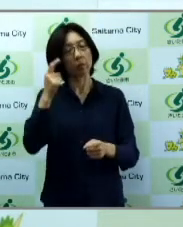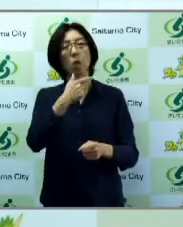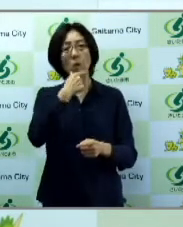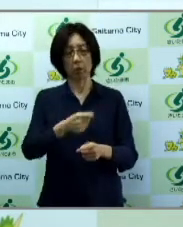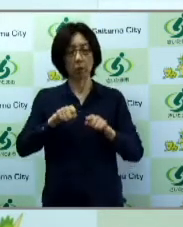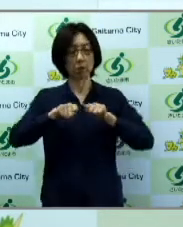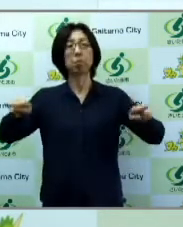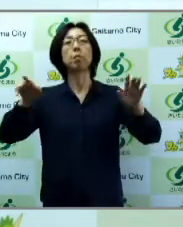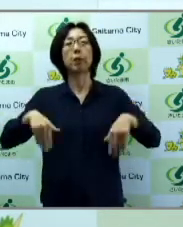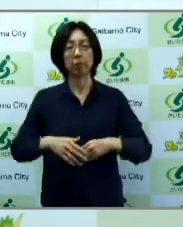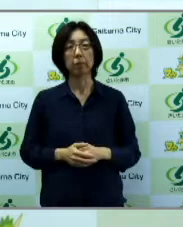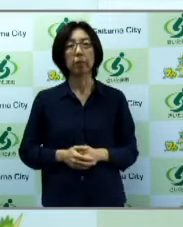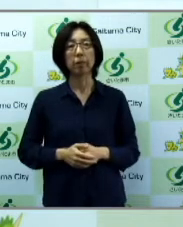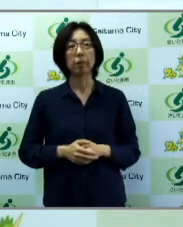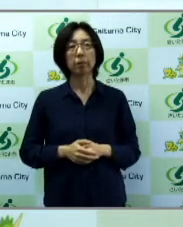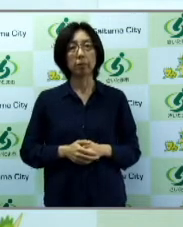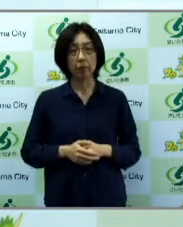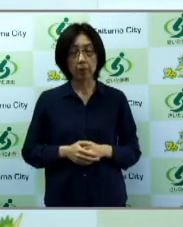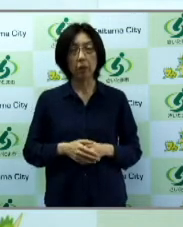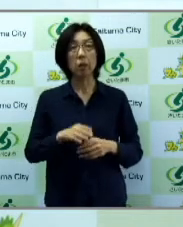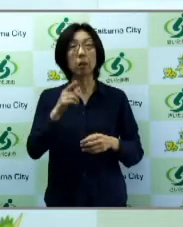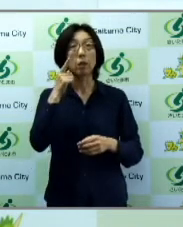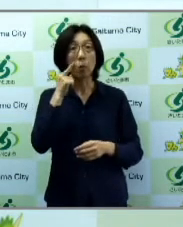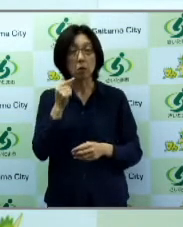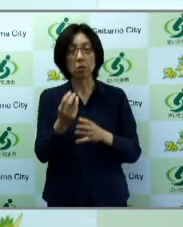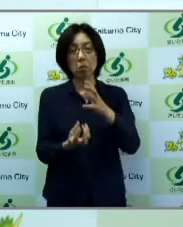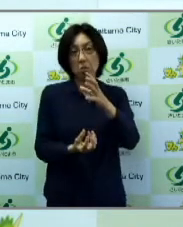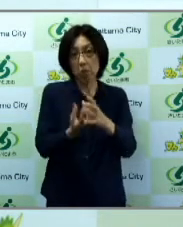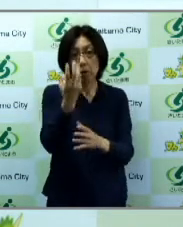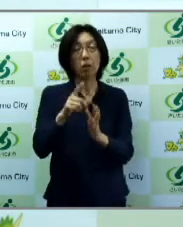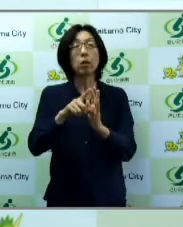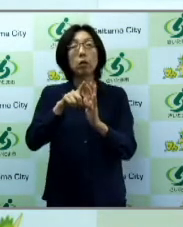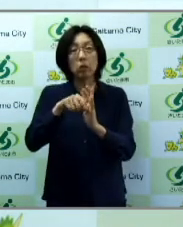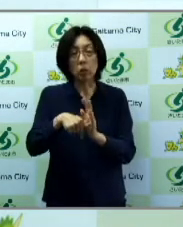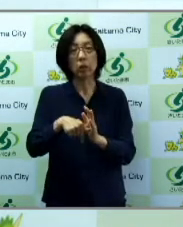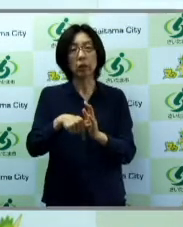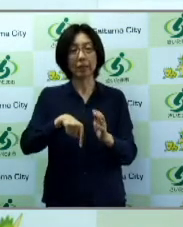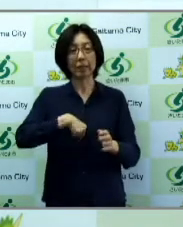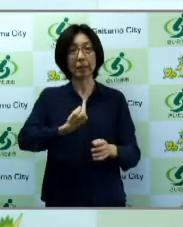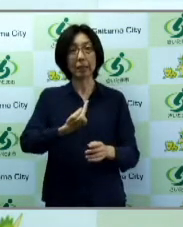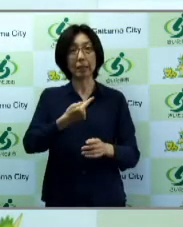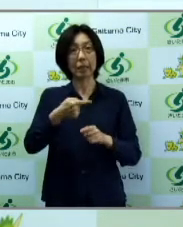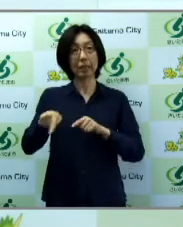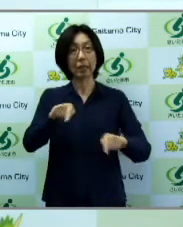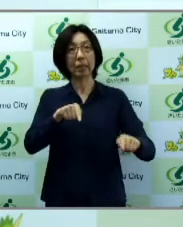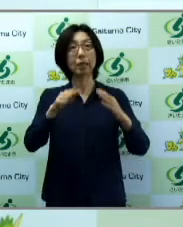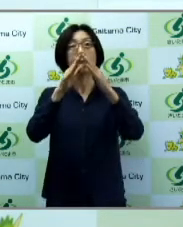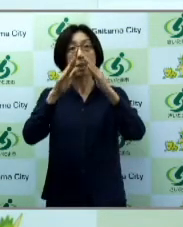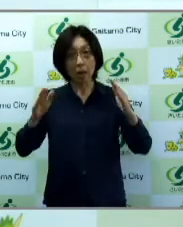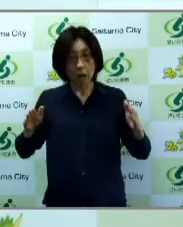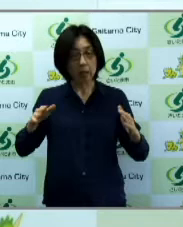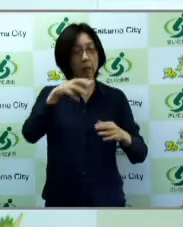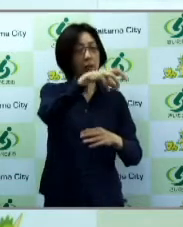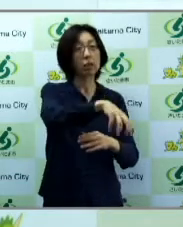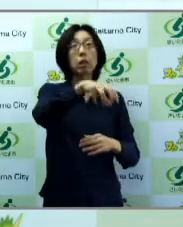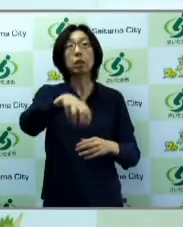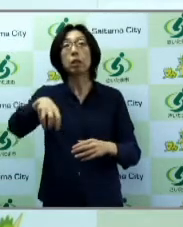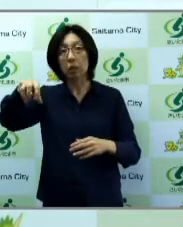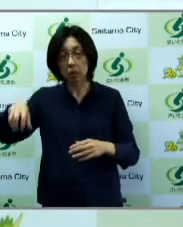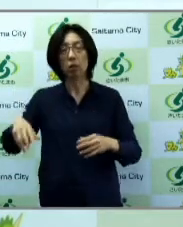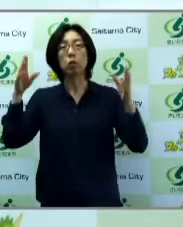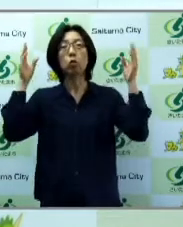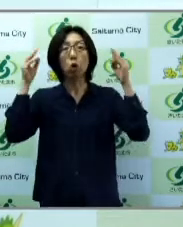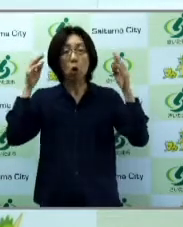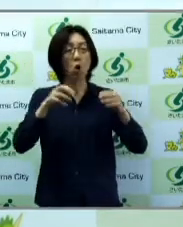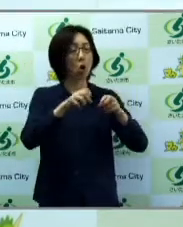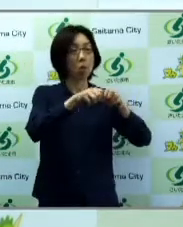向けて、自治会をはじめとする地域住民に対して、この情報が迅速正確に伝わるよう日頃